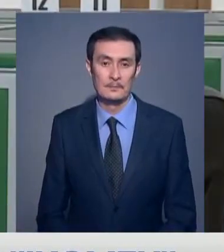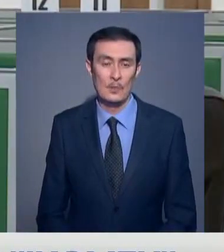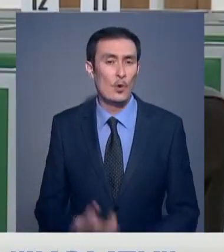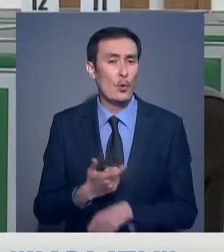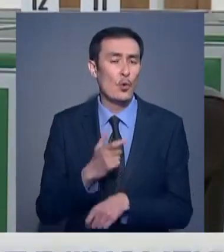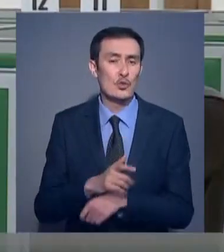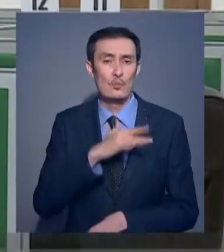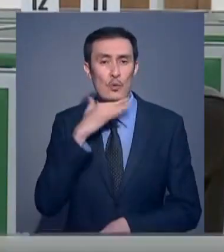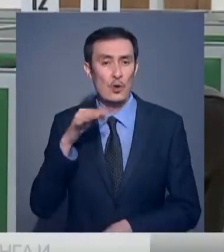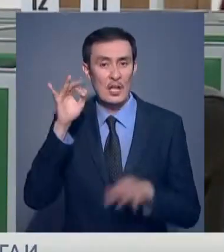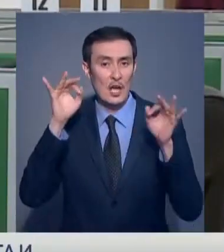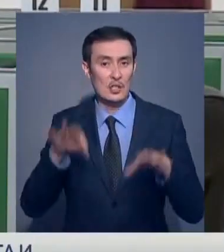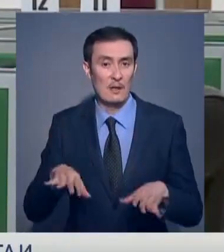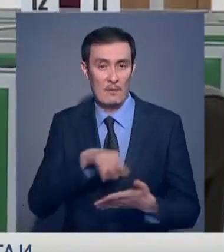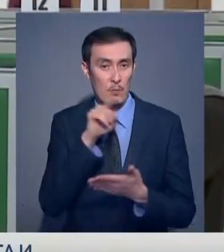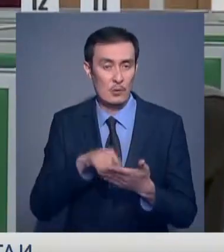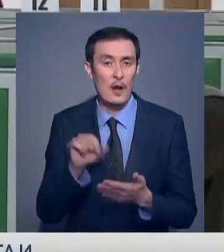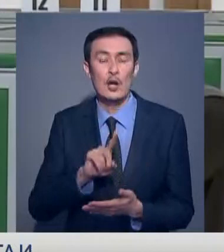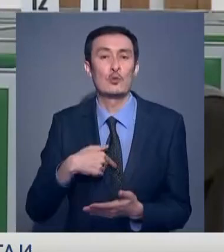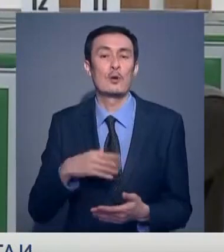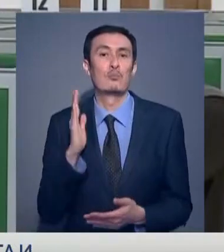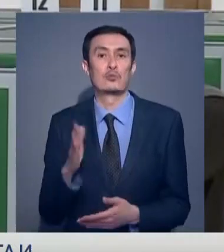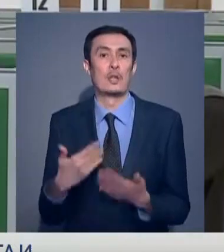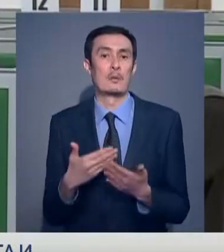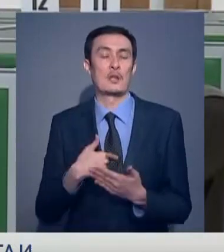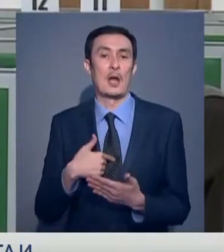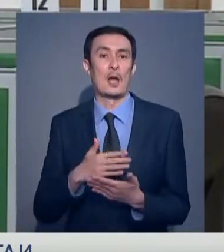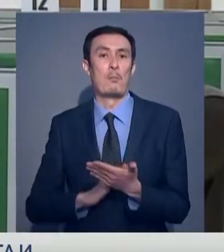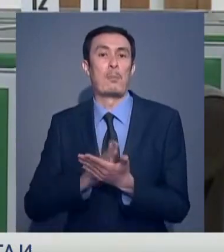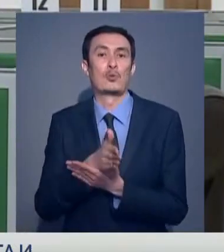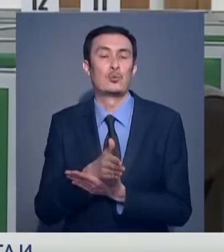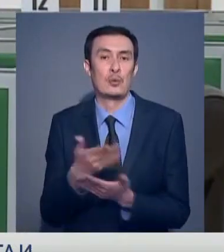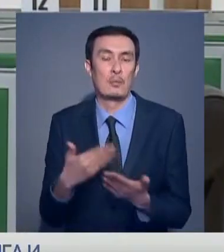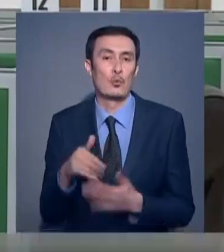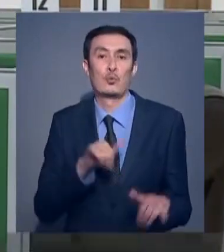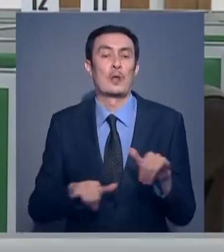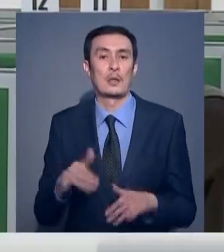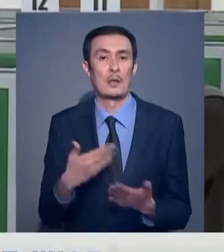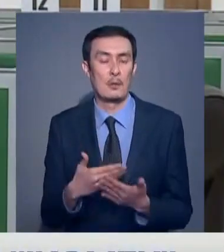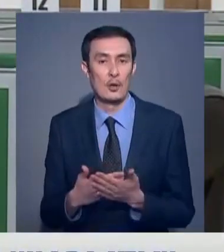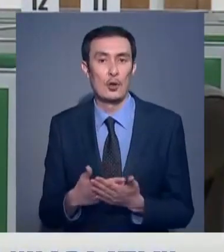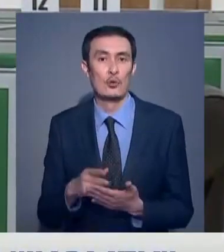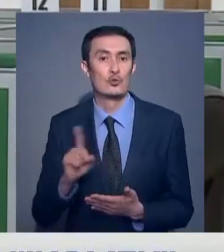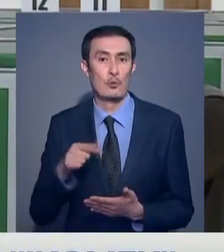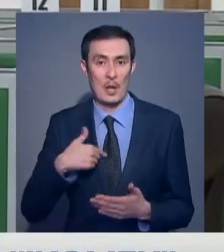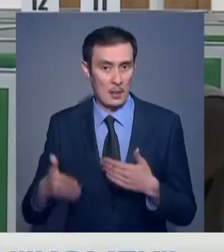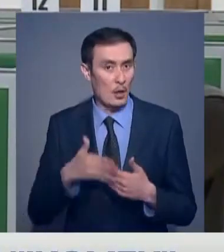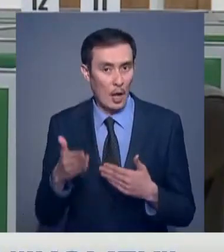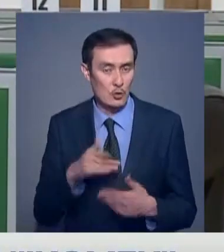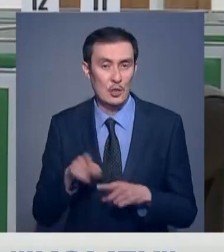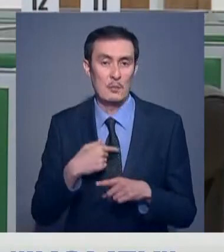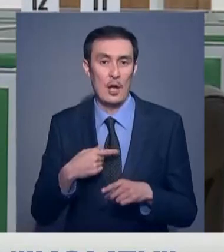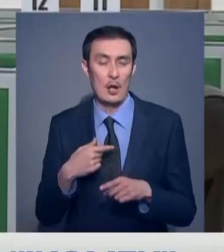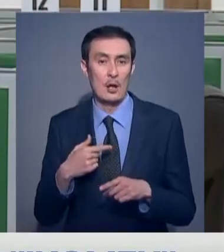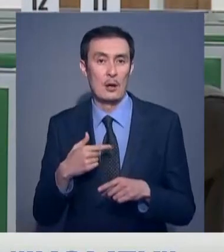Очень много таких неожиданных вопросов, например, а что мне будет, если я вот пойду, например, куда-то, да, то есть вот как меня накажут, да, а увезут